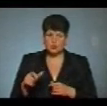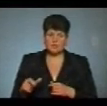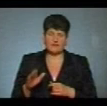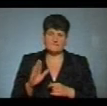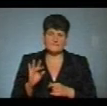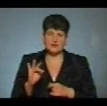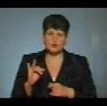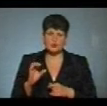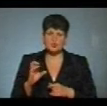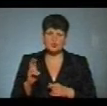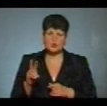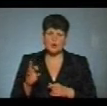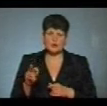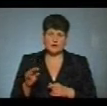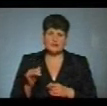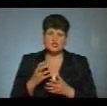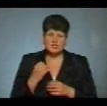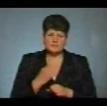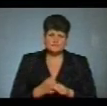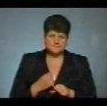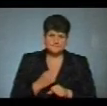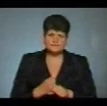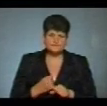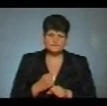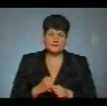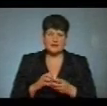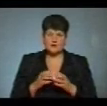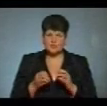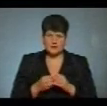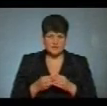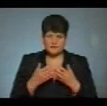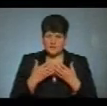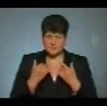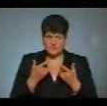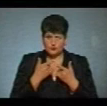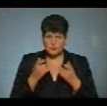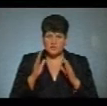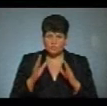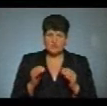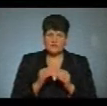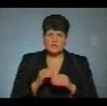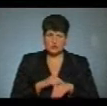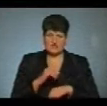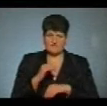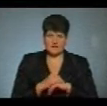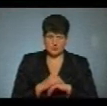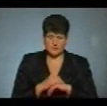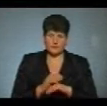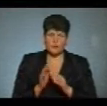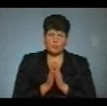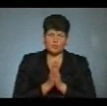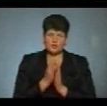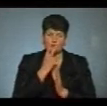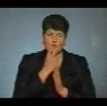вірусологи, наші спеціалісти, ще знаходяться в роботі. І результати будемо бачити вечора. Оновлена інформація буде о 10-й вечора. Так. Прошу показати ще